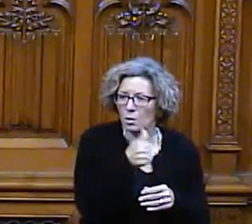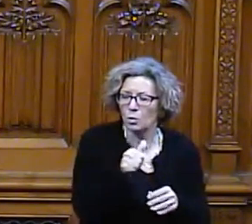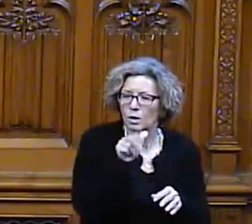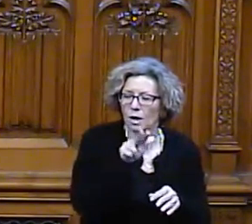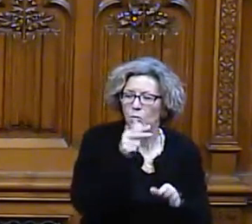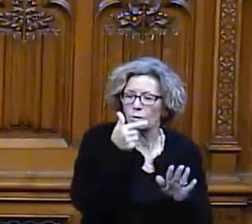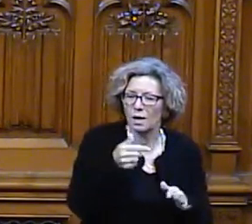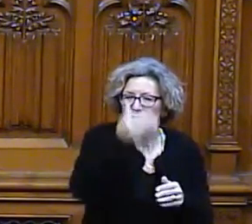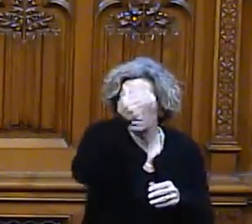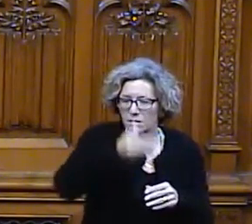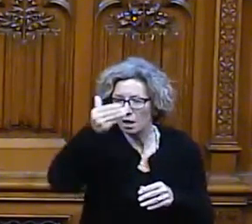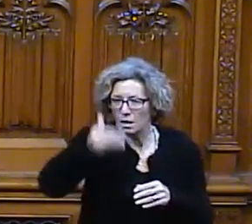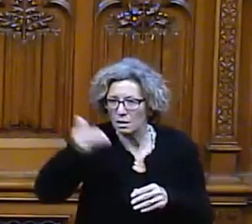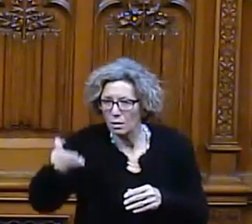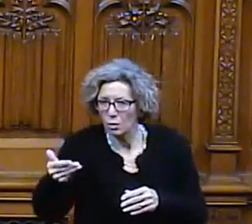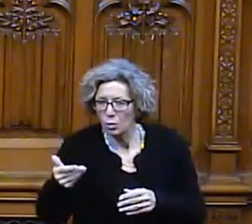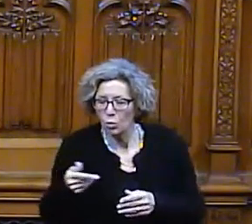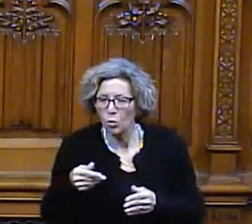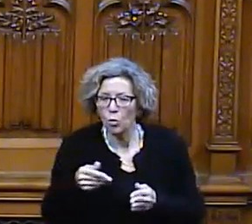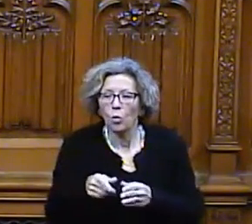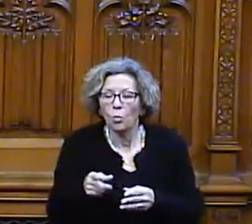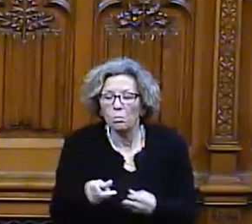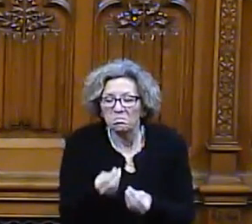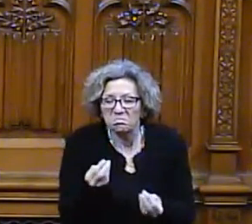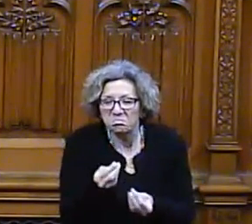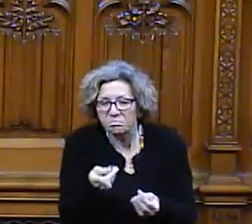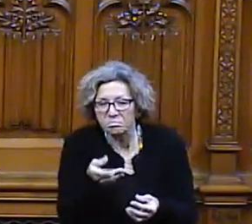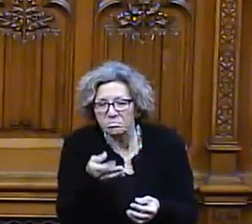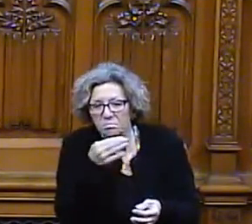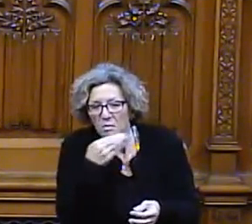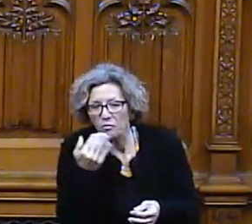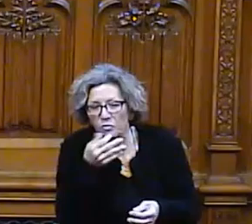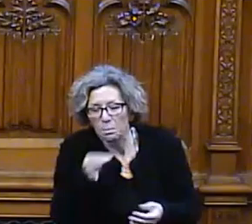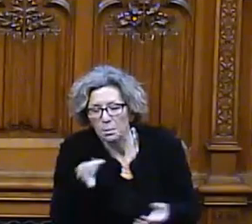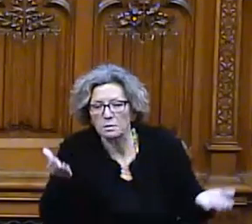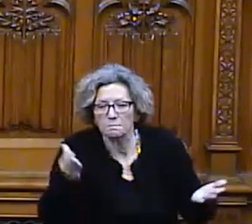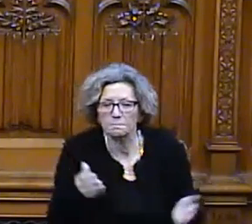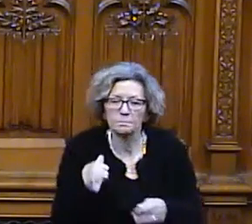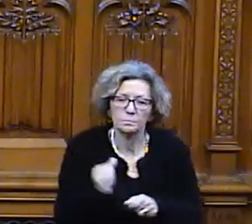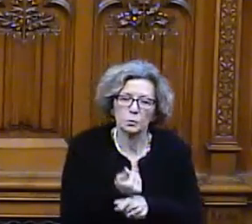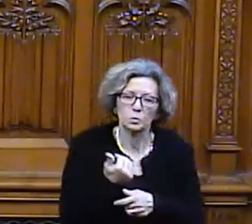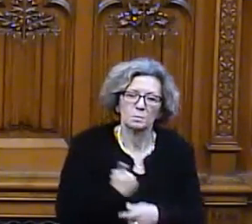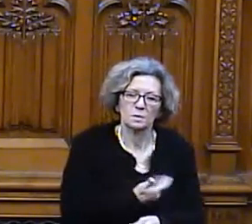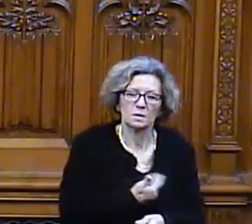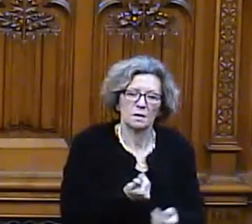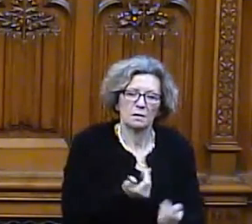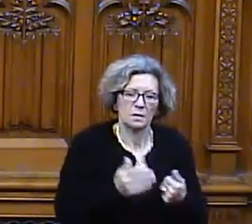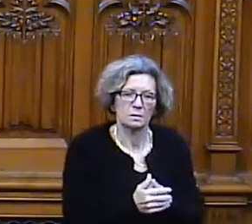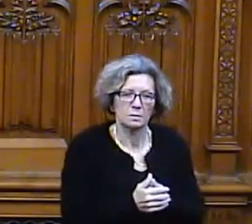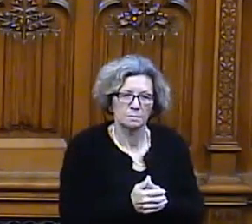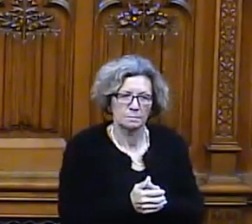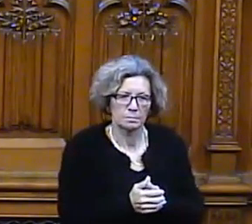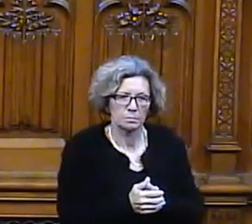138 Seiten. Ob es daher so viel besser ist, bleibt trotzdem zu bezweifeln.